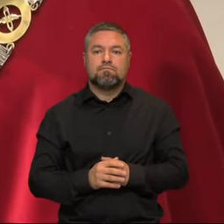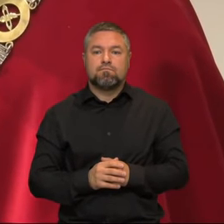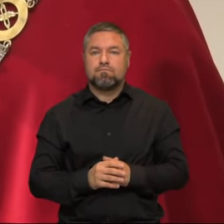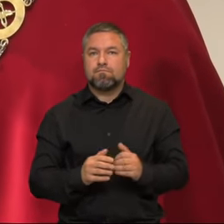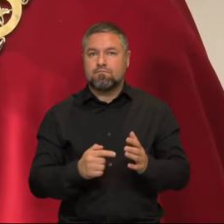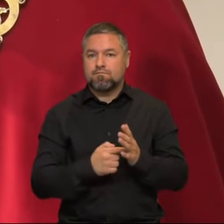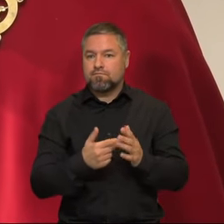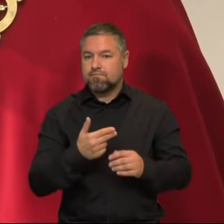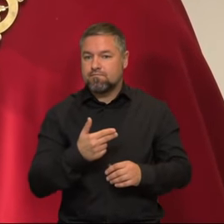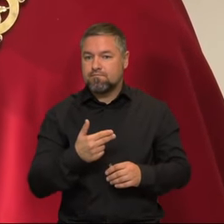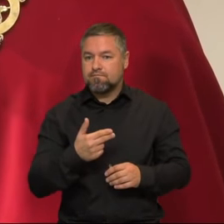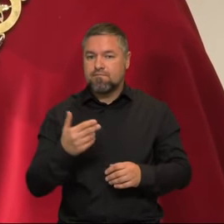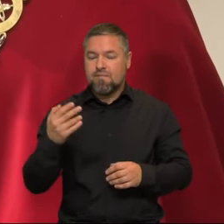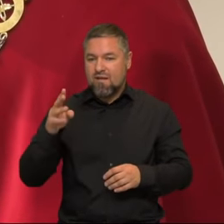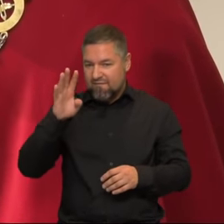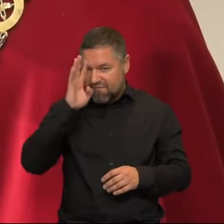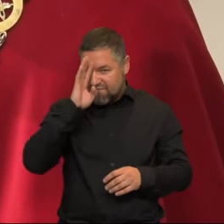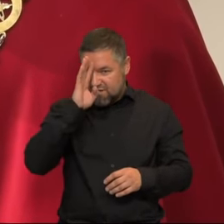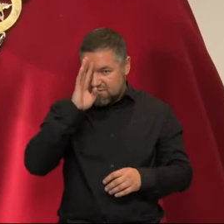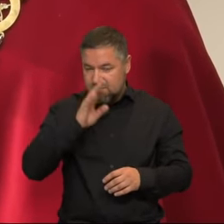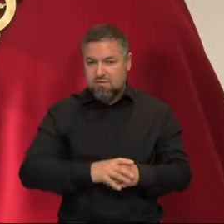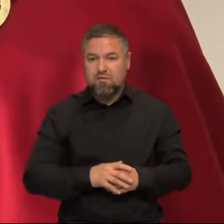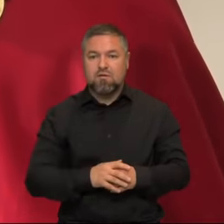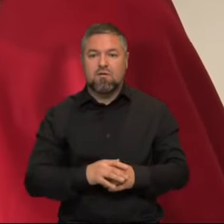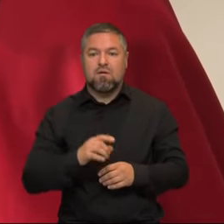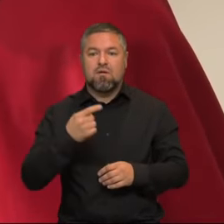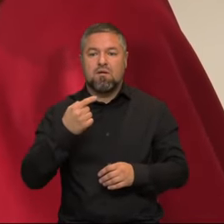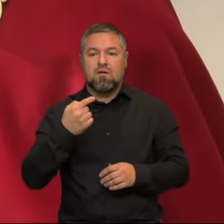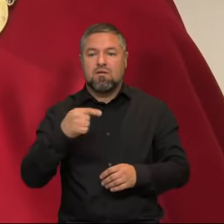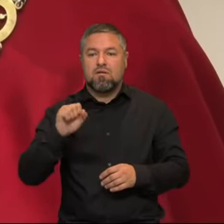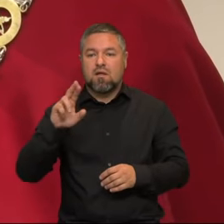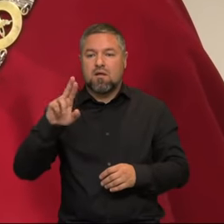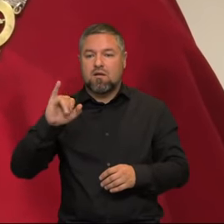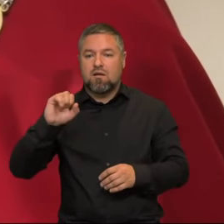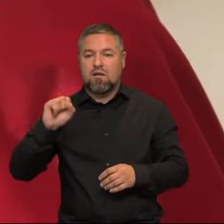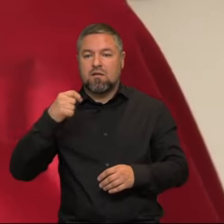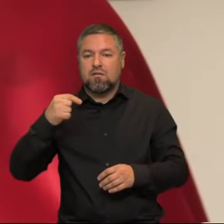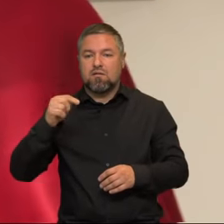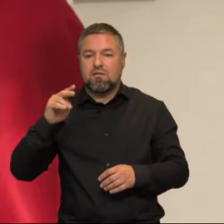Z dyscypliny fizyka pani Daria Drwal.